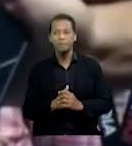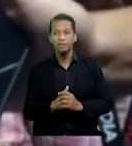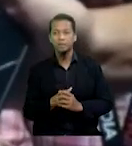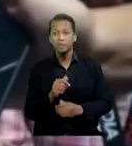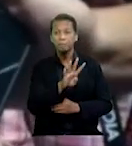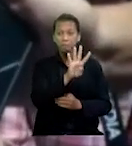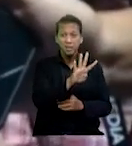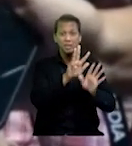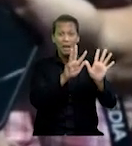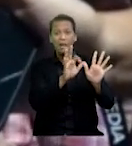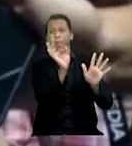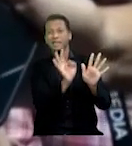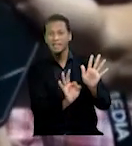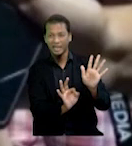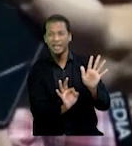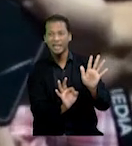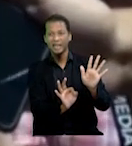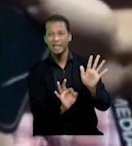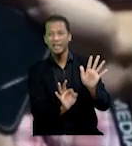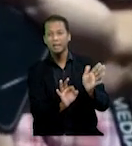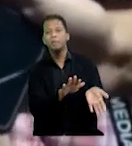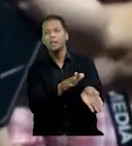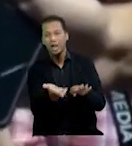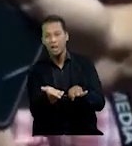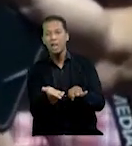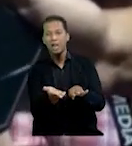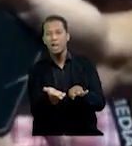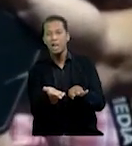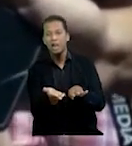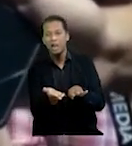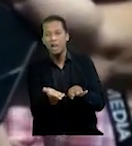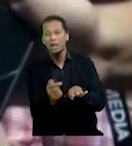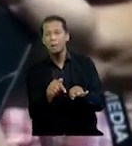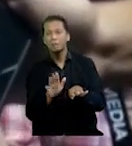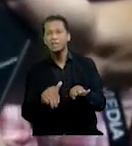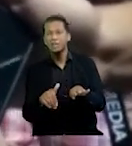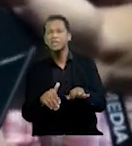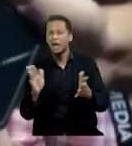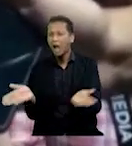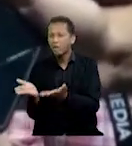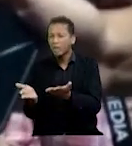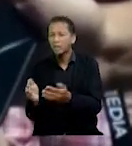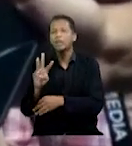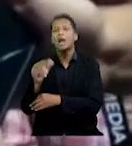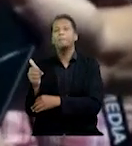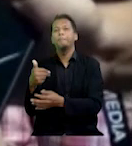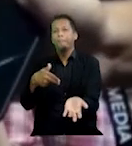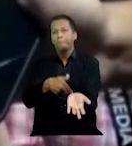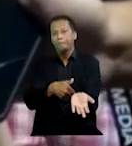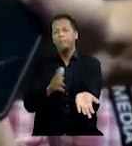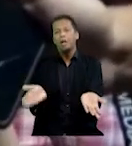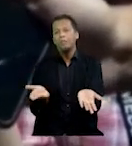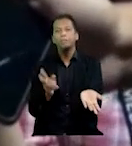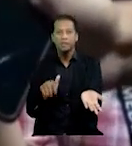49% meninggal, kemudian sedang dirawat saat ini 26 orang anak, kemudian